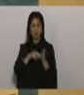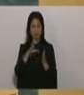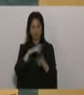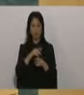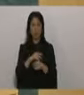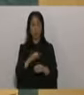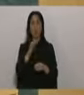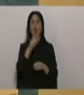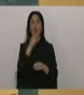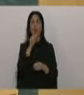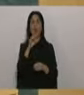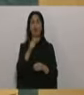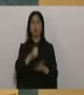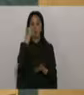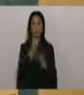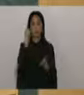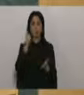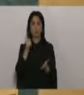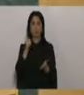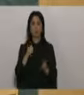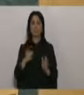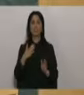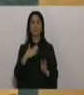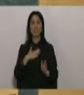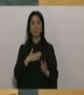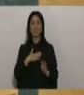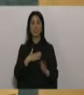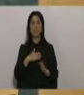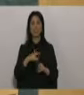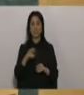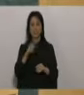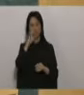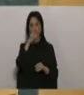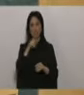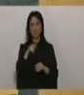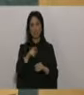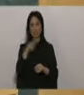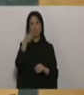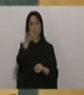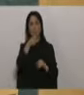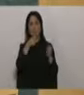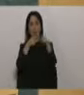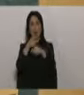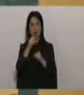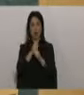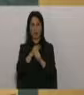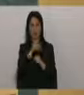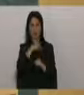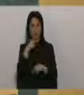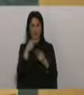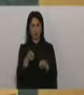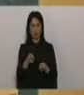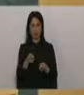ბოლოს ოქურაშვილმა დაუწვა ბეჭედი რომ ჩვენ დავაშვებინეთ შეცდომა მსროლელსო. ყველაფერს თქვენ თვითონ